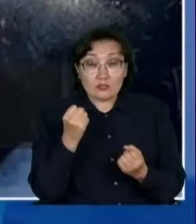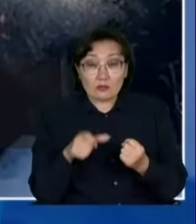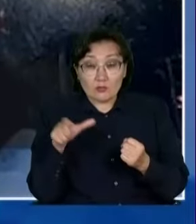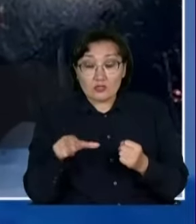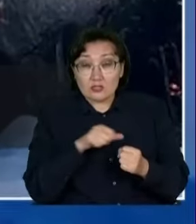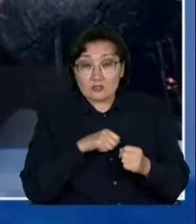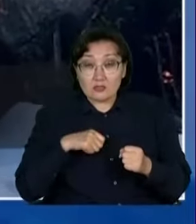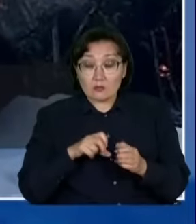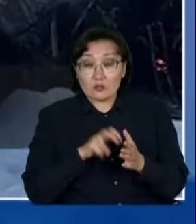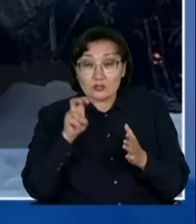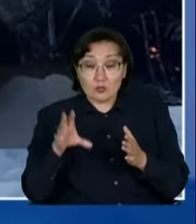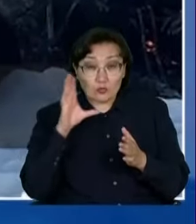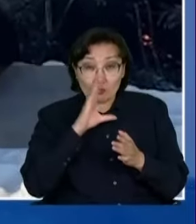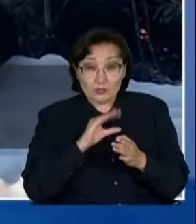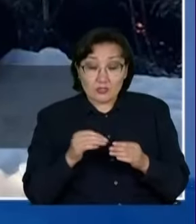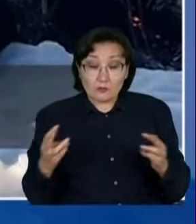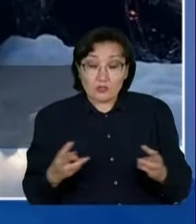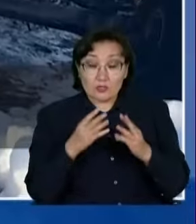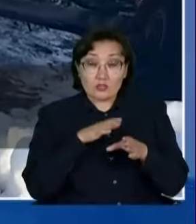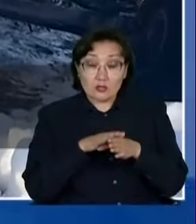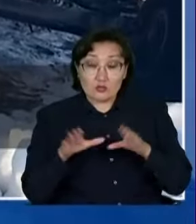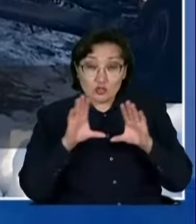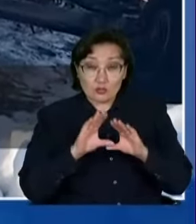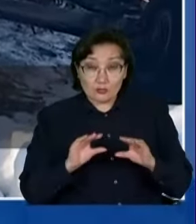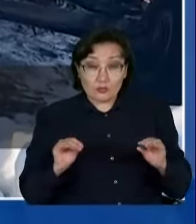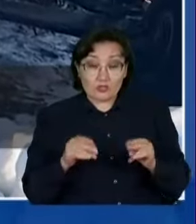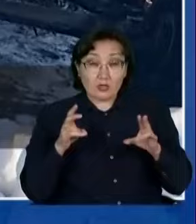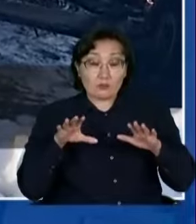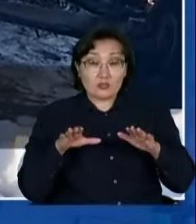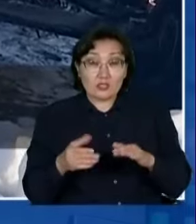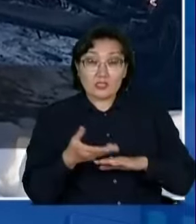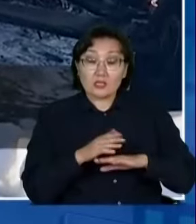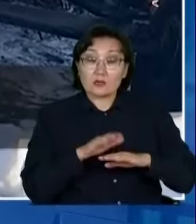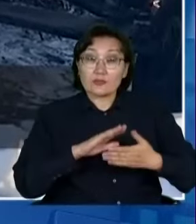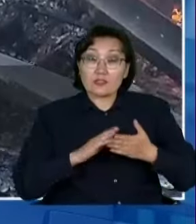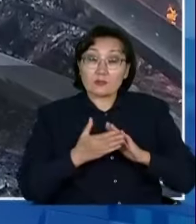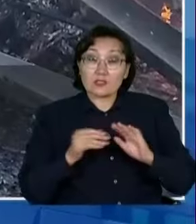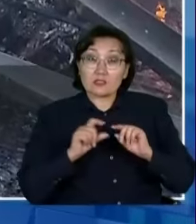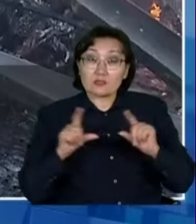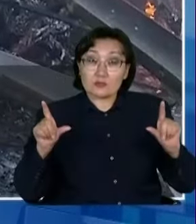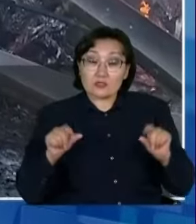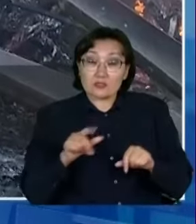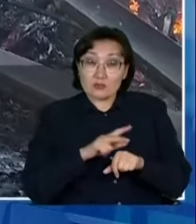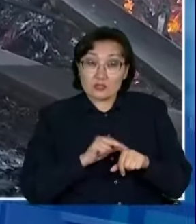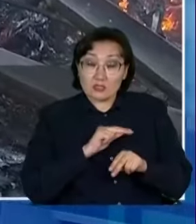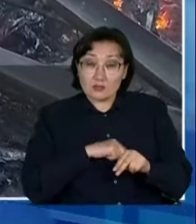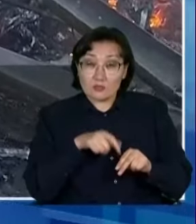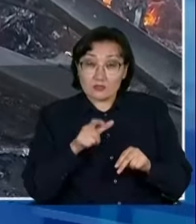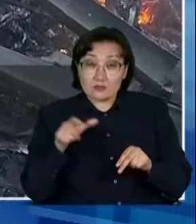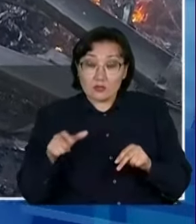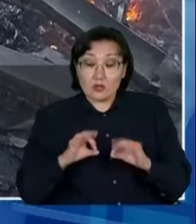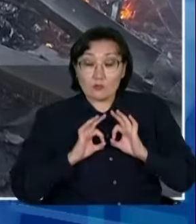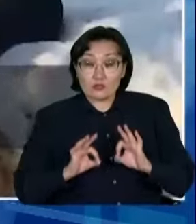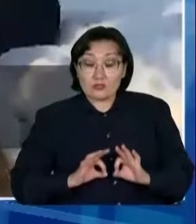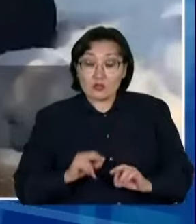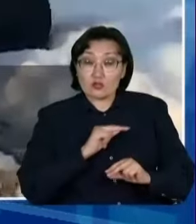өздігінен эвакуацияланыпты. Өрт қазір толығымен сөндірілген. Оқиға орнында төтенше жағдайлар департаменті, полиция қызметкерлері мен